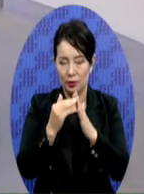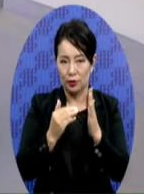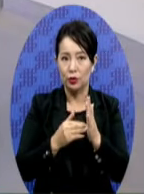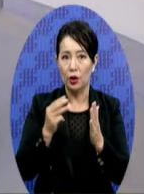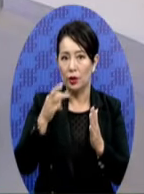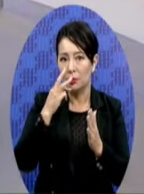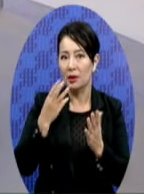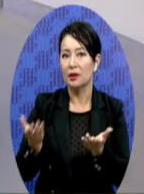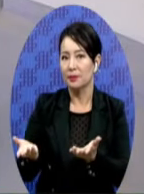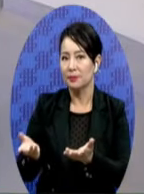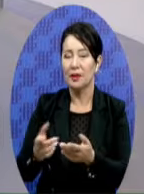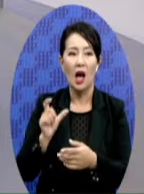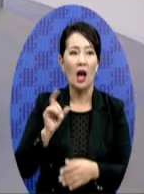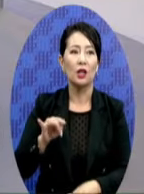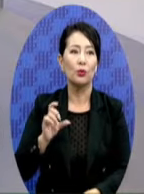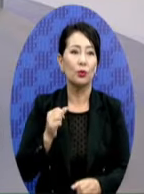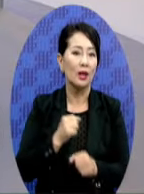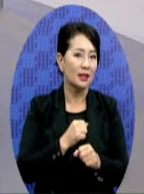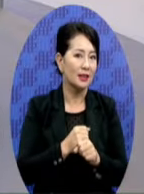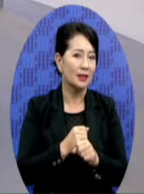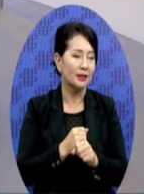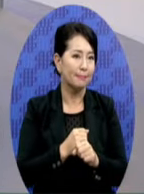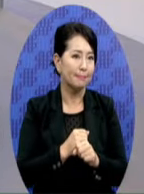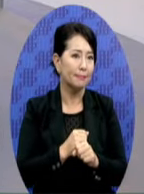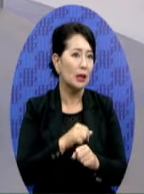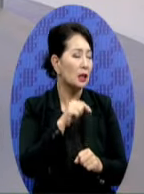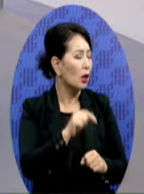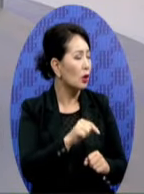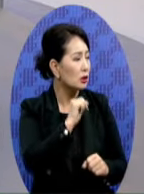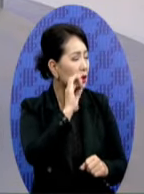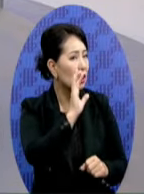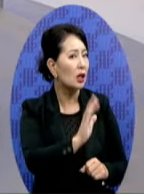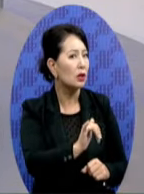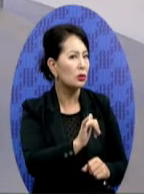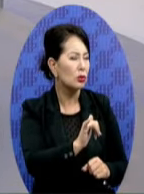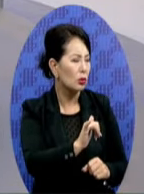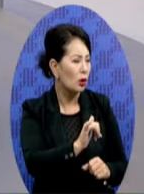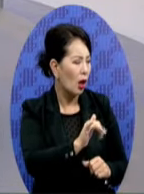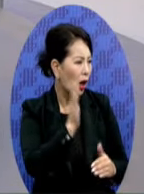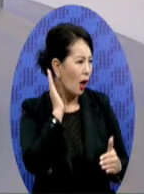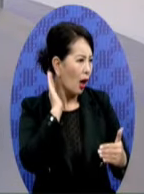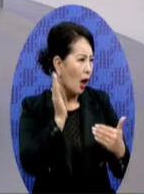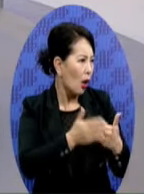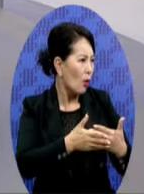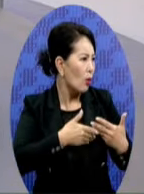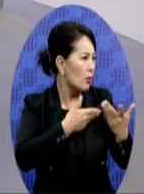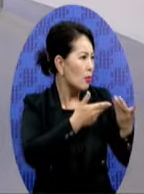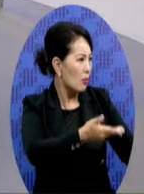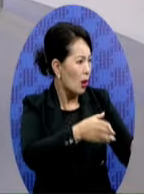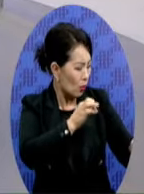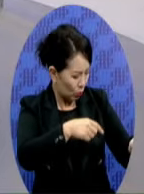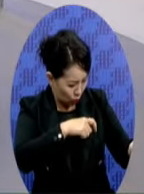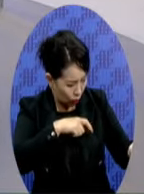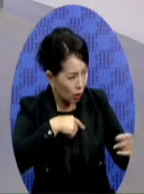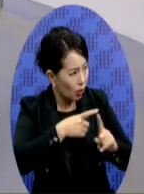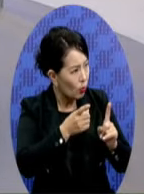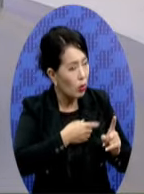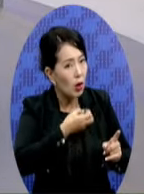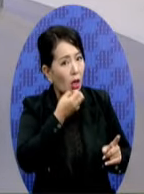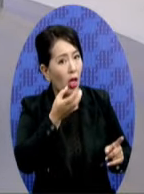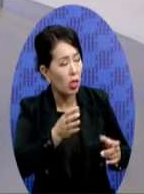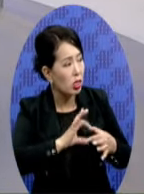студид түүч Эрдэнэ өрн ажиллаж байна. Тэгэхээр яг одоо ингээд хахуул өгсөн хүн өөрөө хэрэгээ хүлээх юм бол хуулийн хариуцлагаас одоо чөлөөлөгдөх